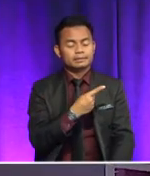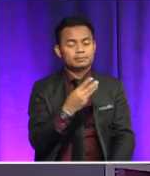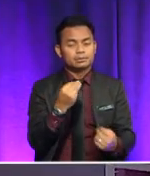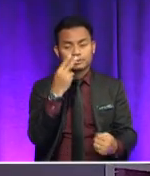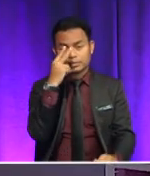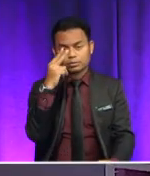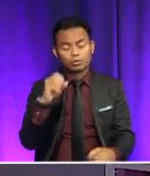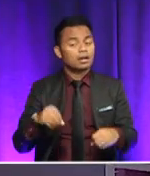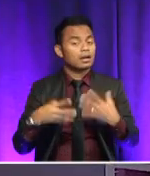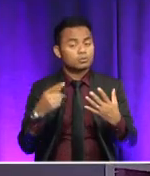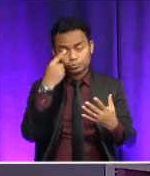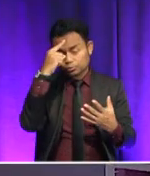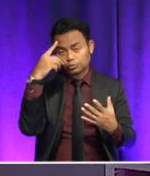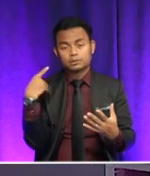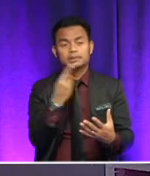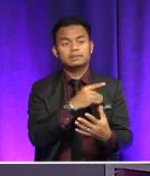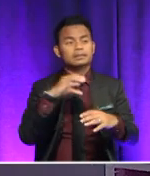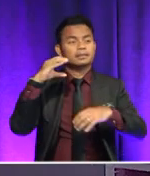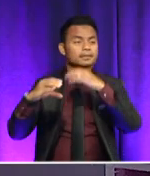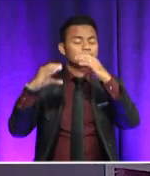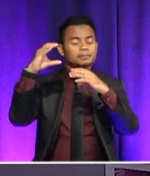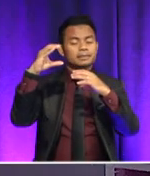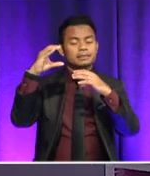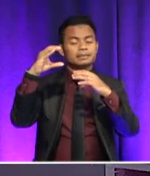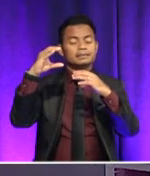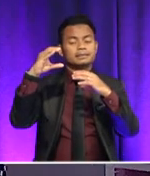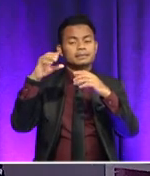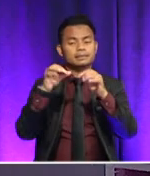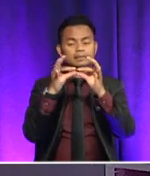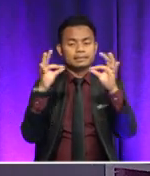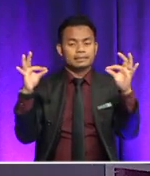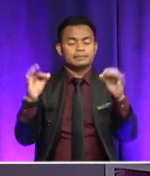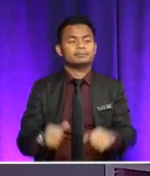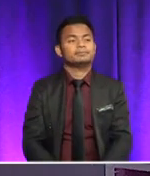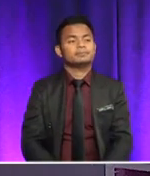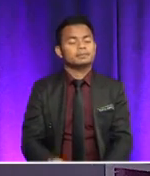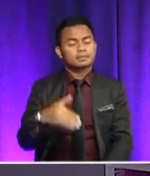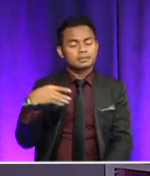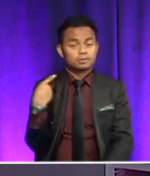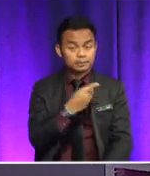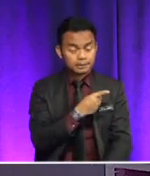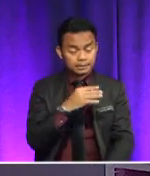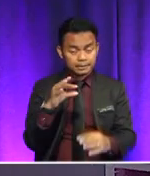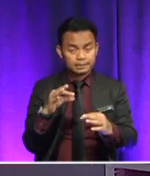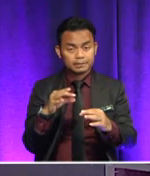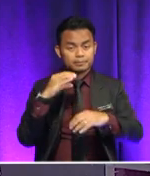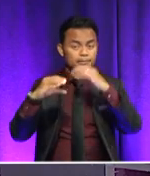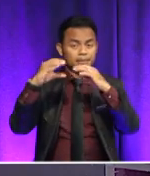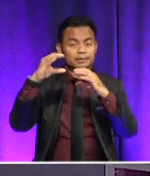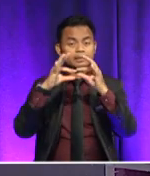ayat Yaitu benayat anda hebat Jadi sebelum kita beda ayat